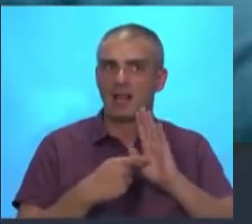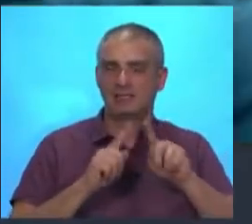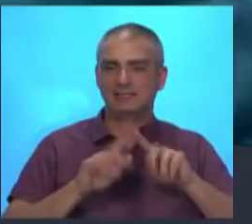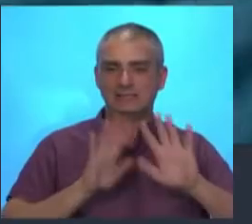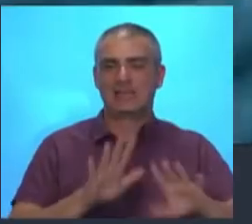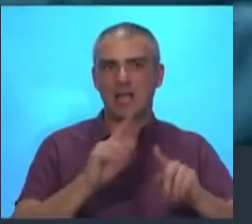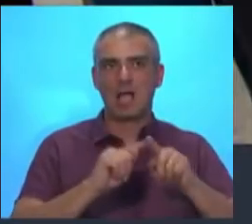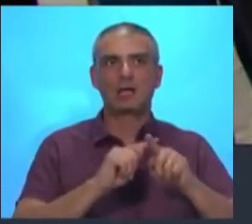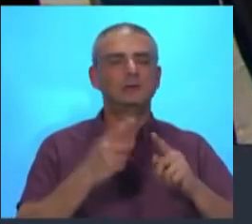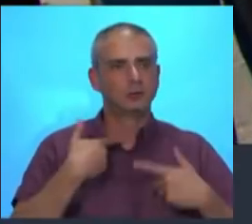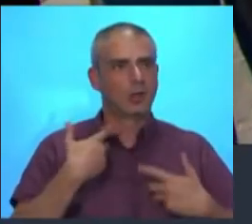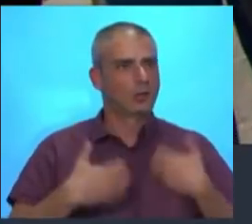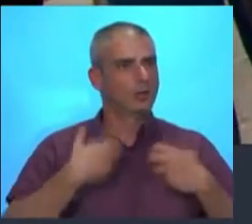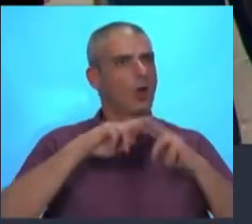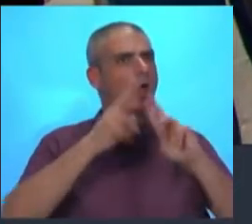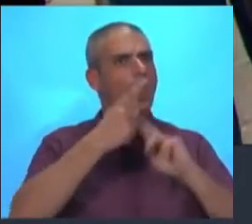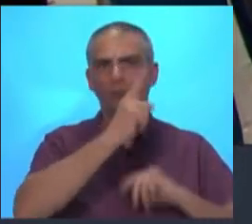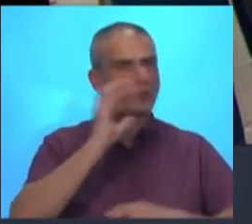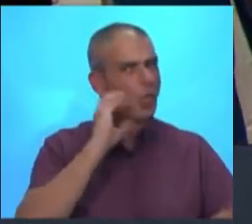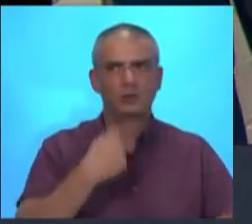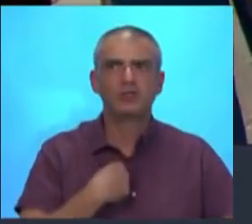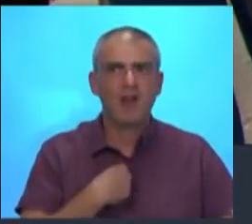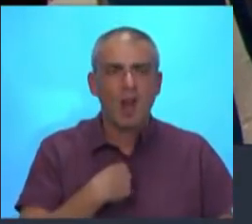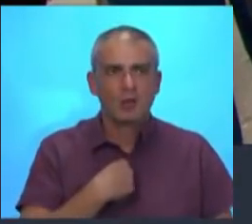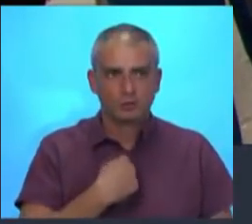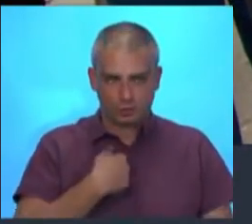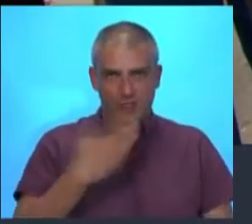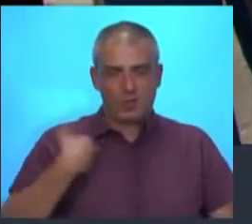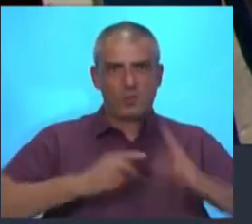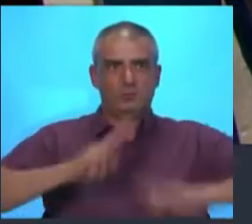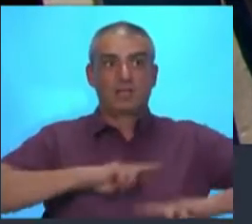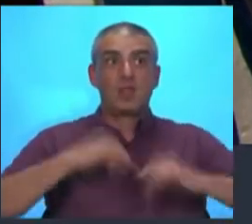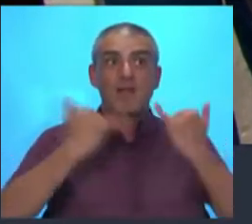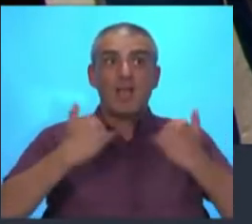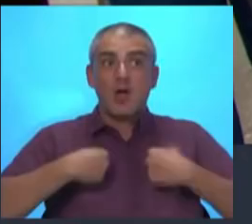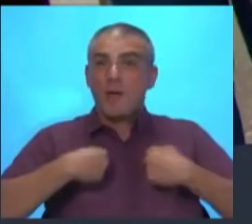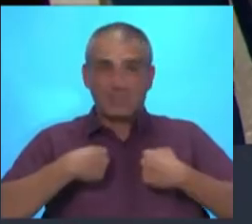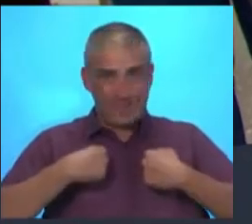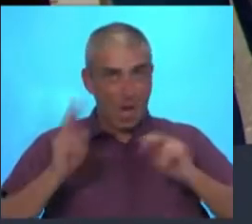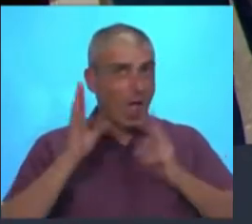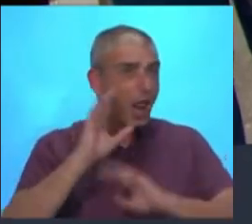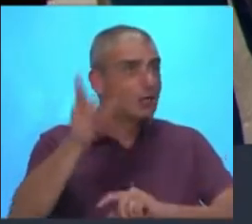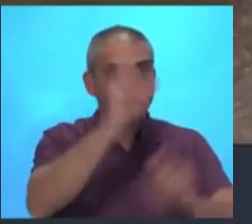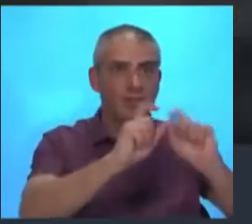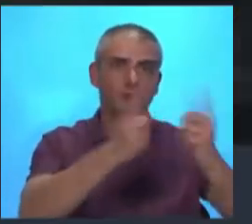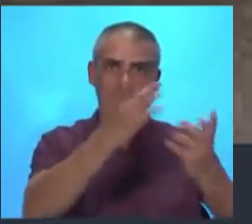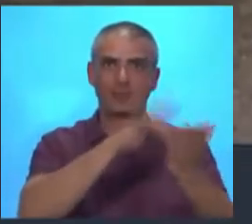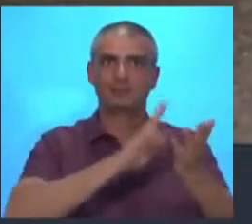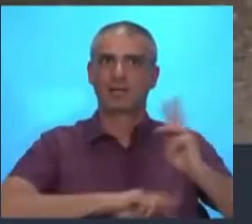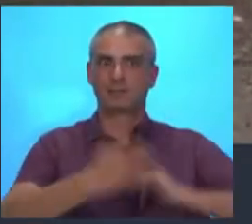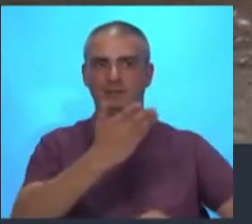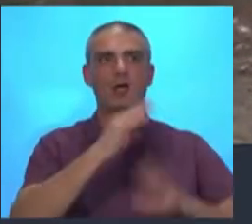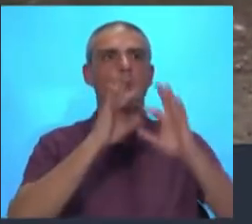גזעית. יש לי טרוניה לעולם שהוא לא הקשיב לנו כשאנחנו היינו בצרה. והיום שאני העולם, אני לא יכולה להקשיב לאחר שנמצא בצרה. הכל